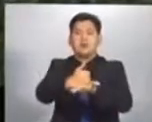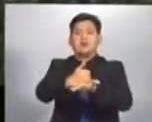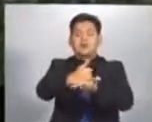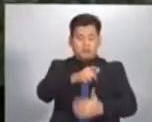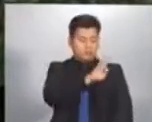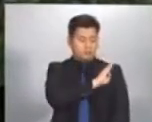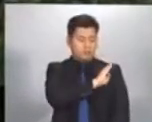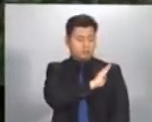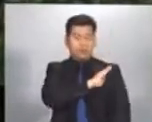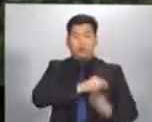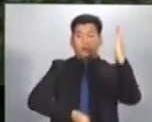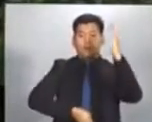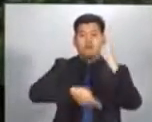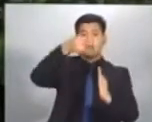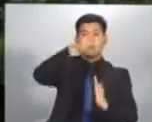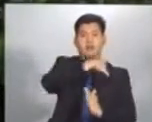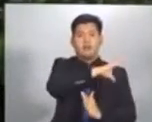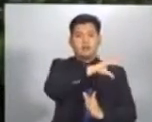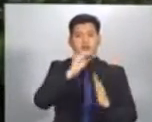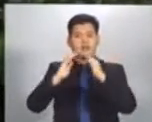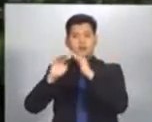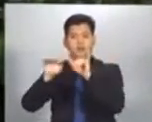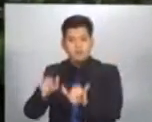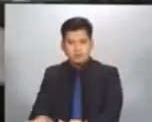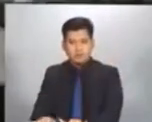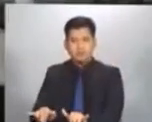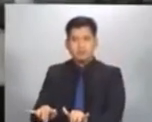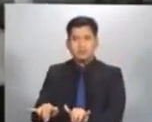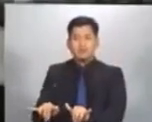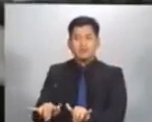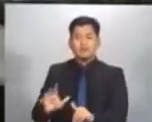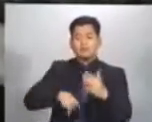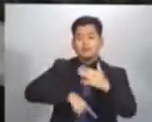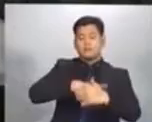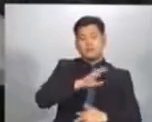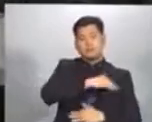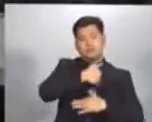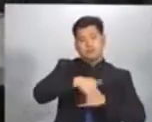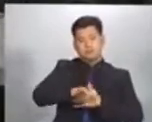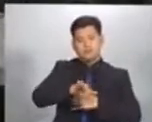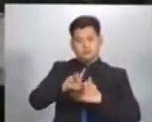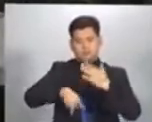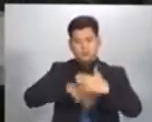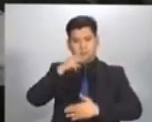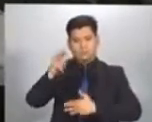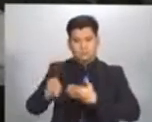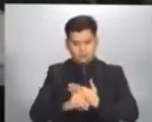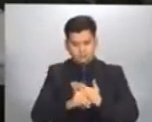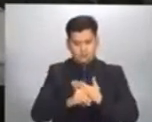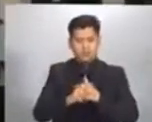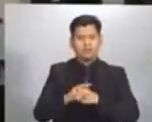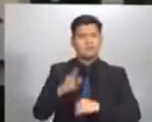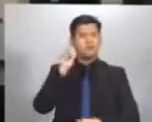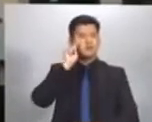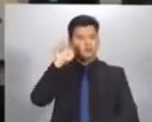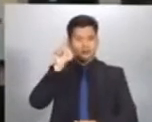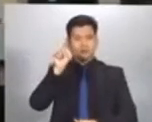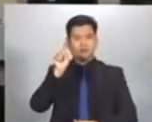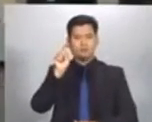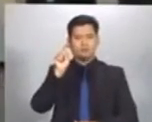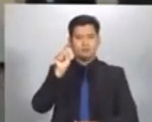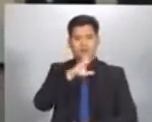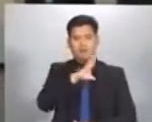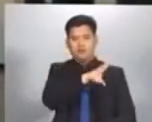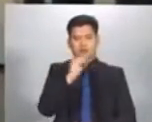Hotel dan beliau menyatakanikian selepas prram Negeri Terengganu Negeri pelancongan berisiko rendahovid di kemaman